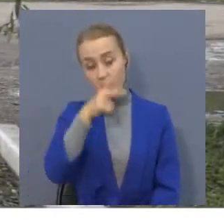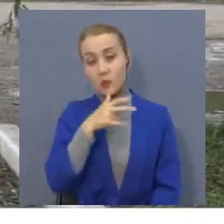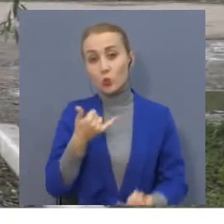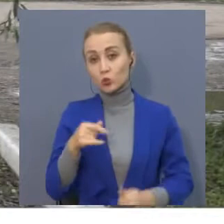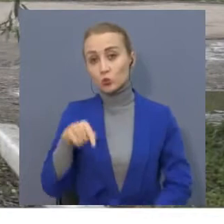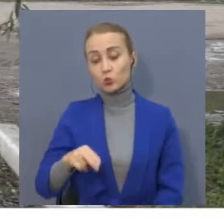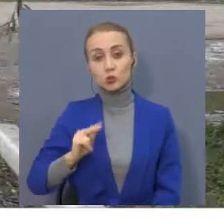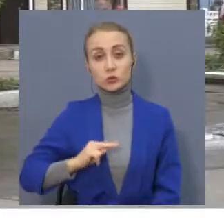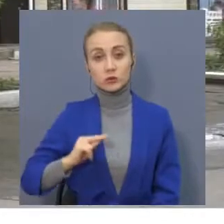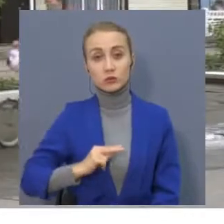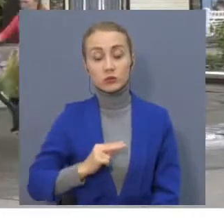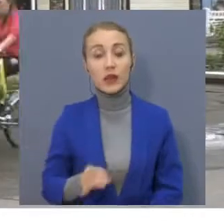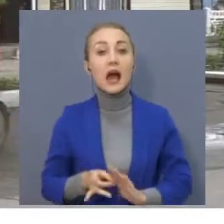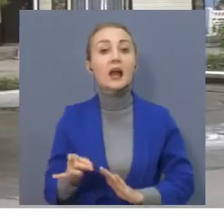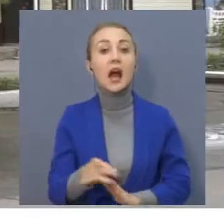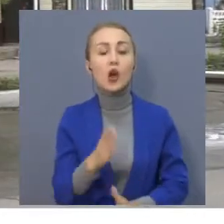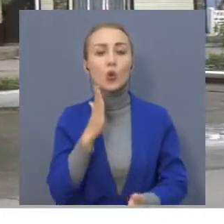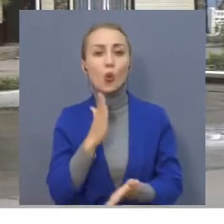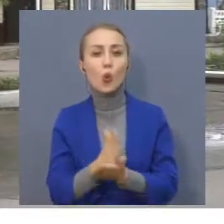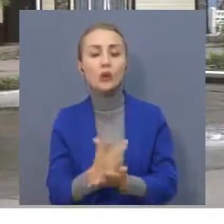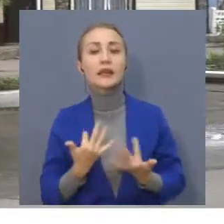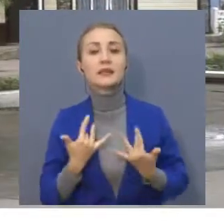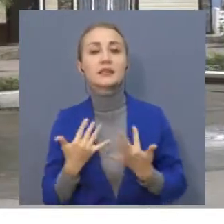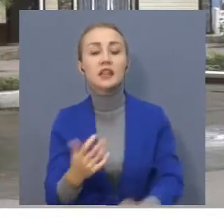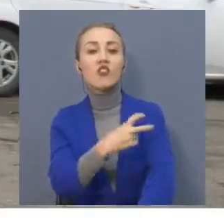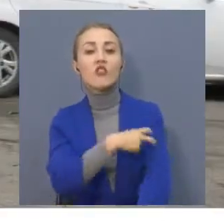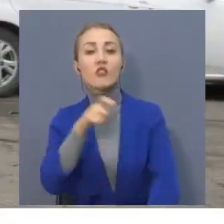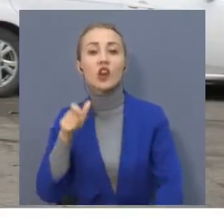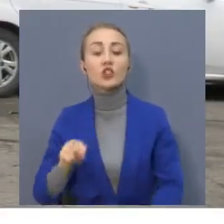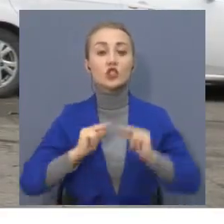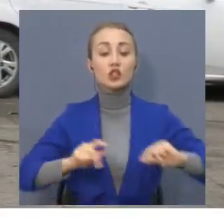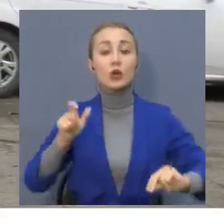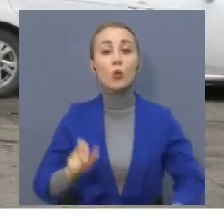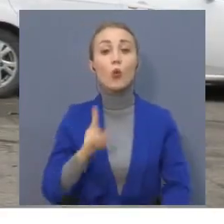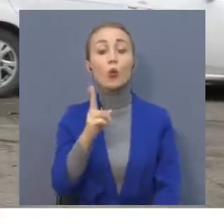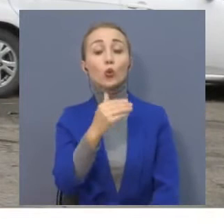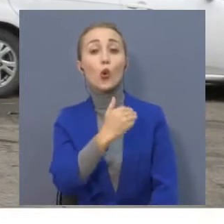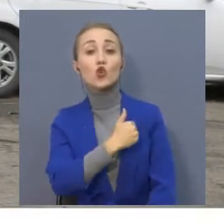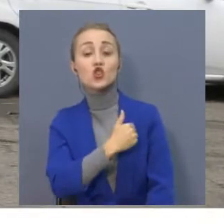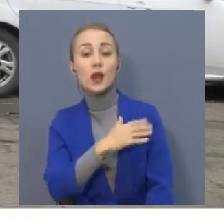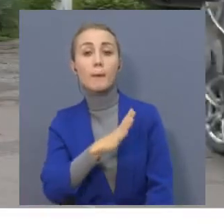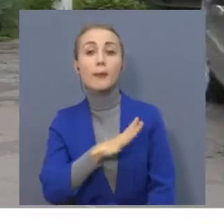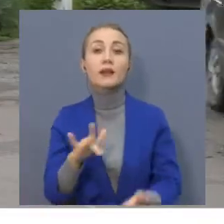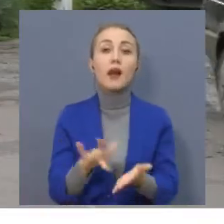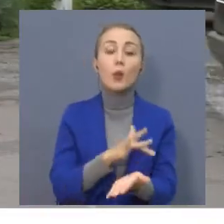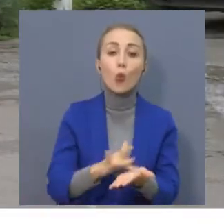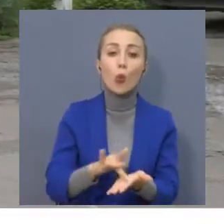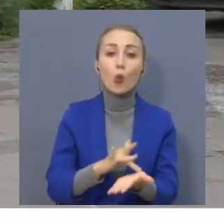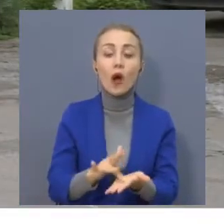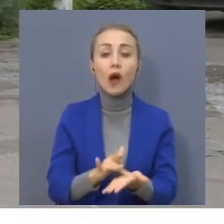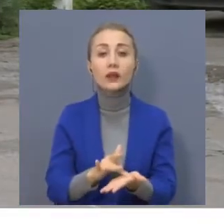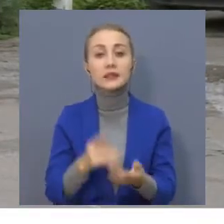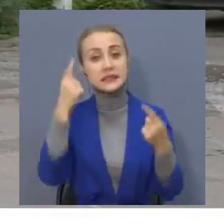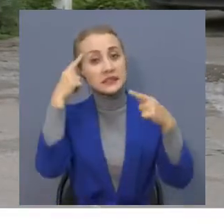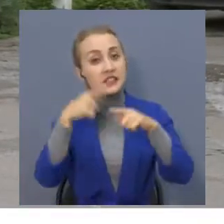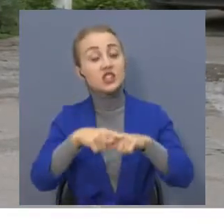еңбек бағдарламасы аясында шортандылық 45 тұрғын өз кәсібін шыңдауда. Дағдарысқа қарсы қолға алынған шаралардың аясында олардың қатары артып, 59